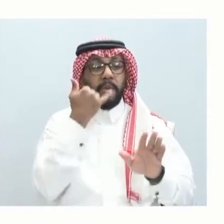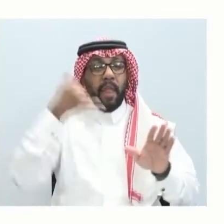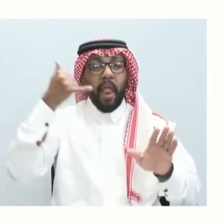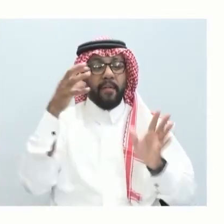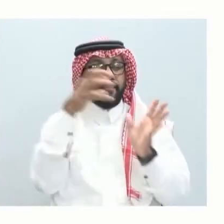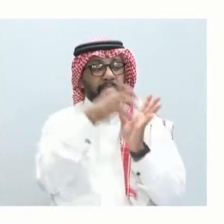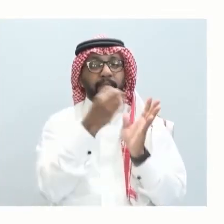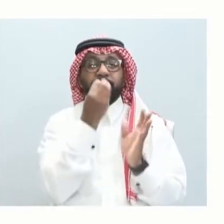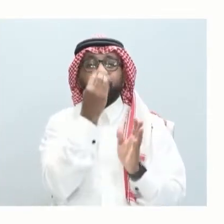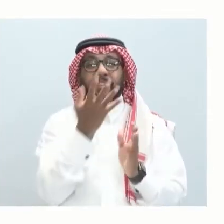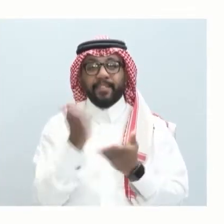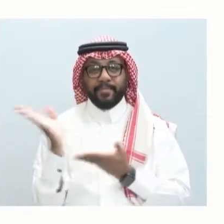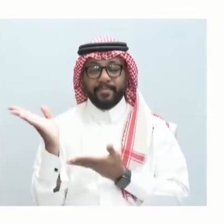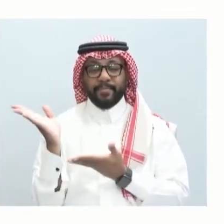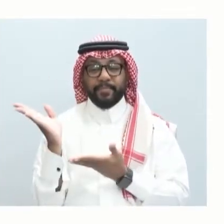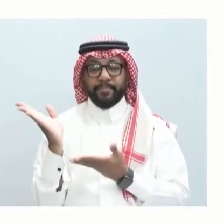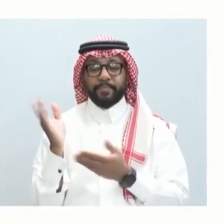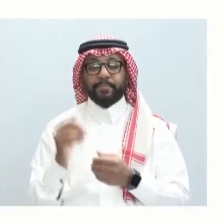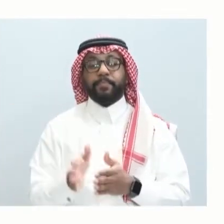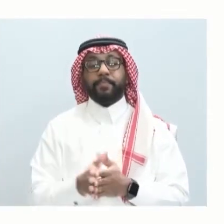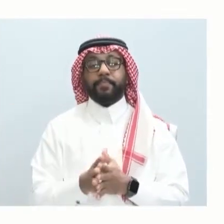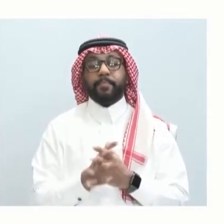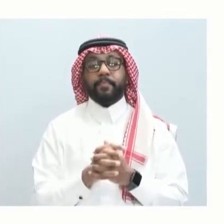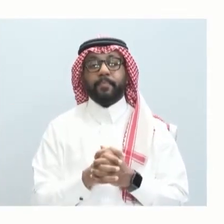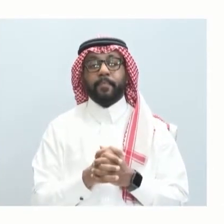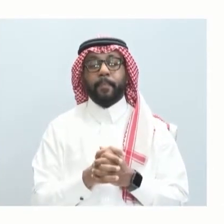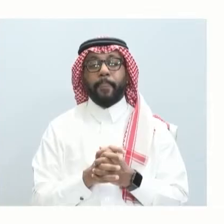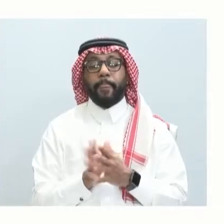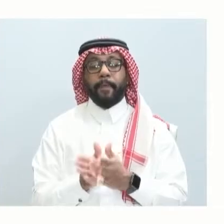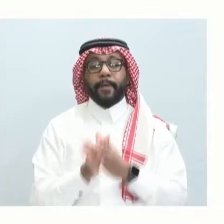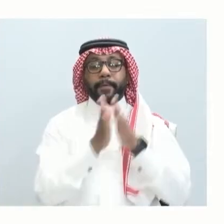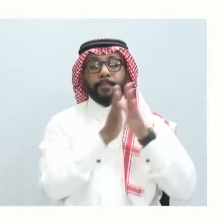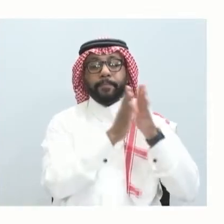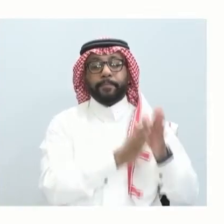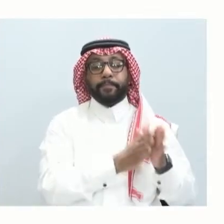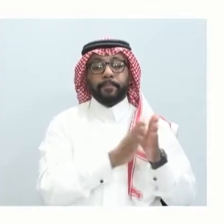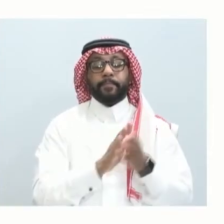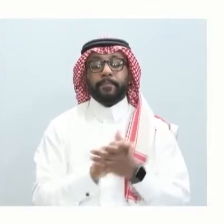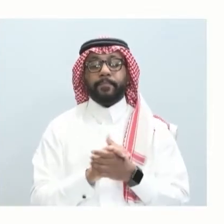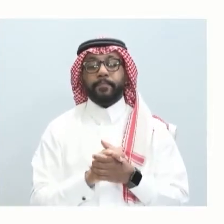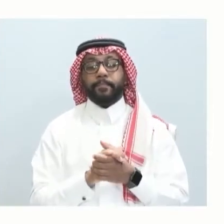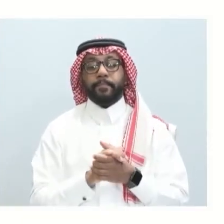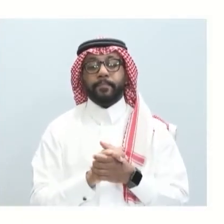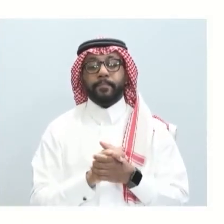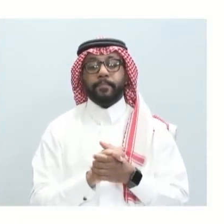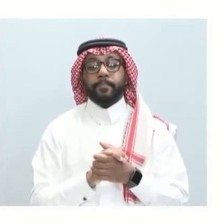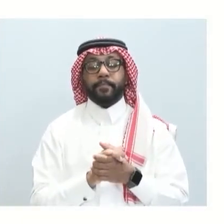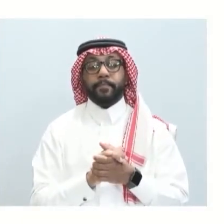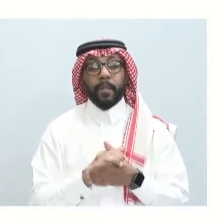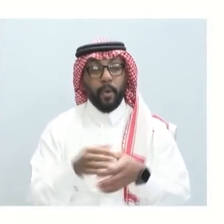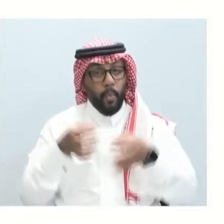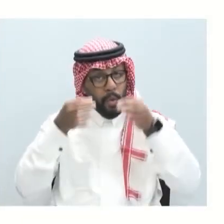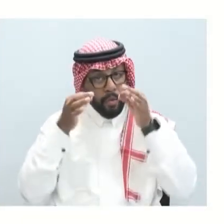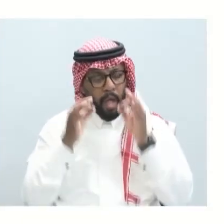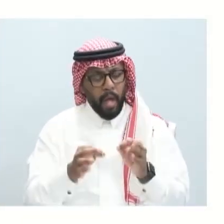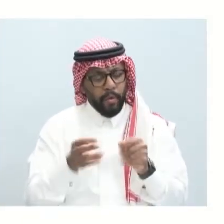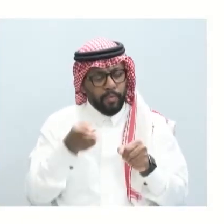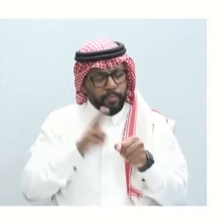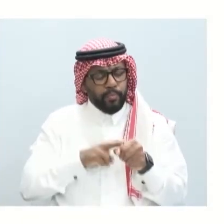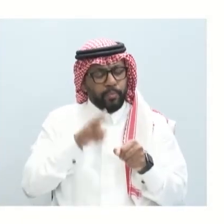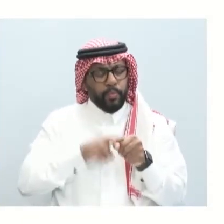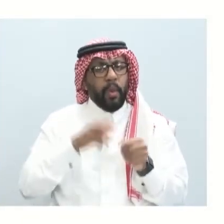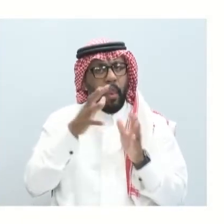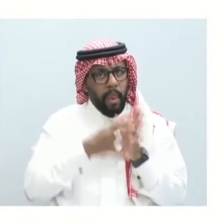خلصنا يا مبدعين لا لا ننسى تبقى خطوه اخيره ما هي الخطوه الاخيره ان نتحقق